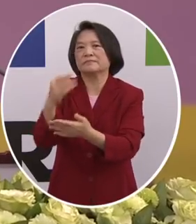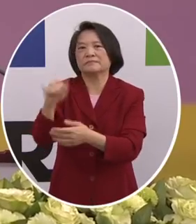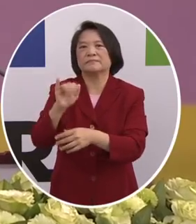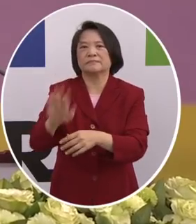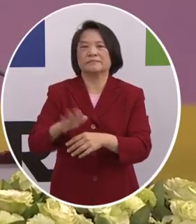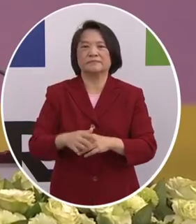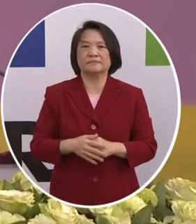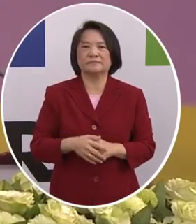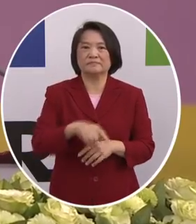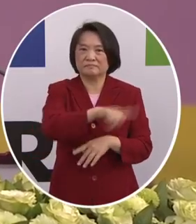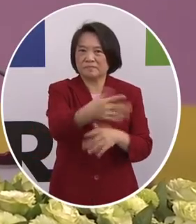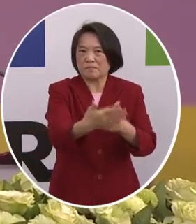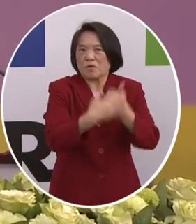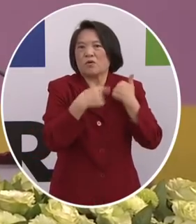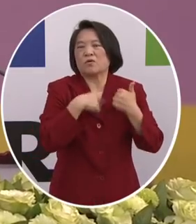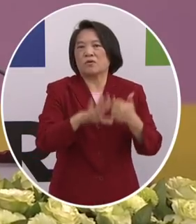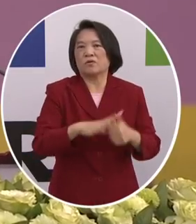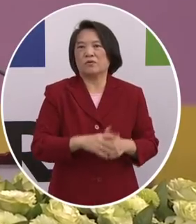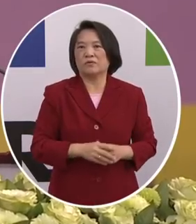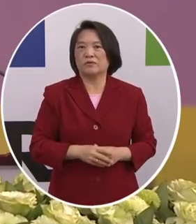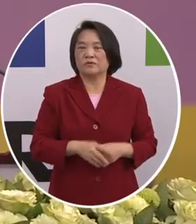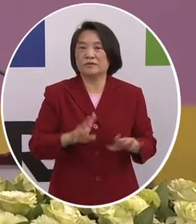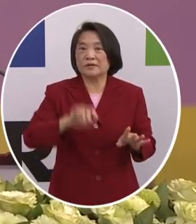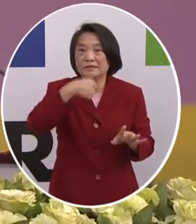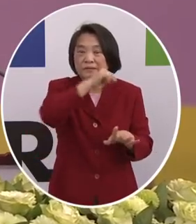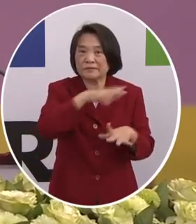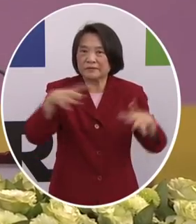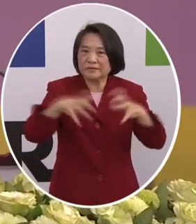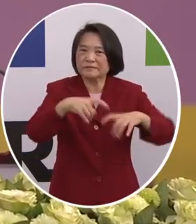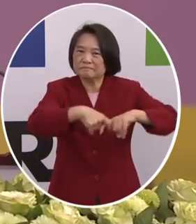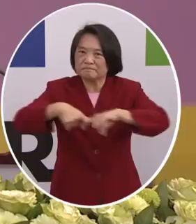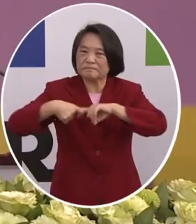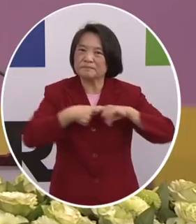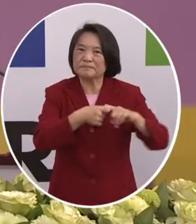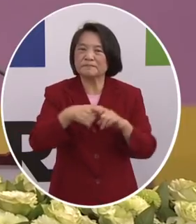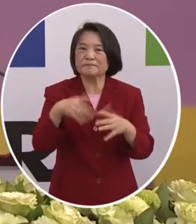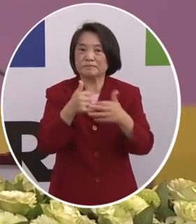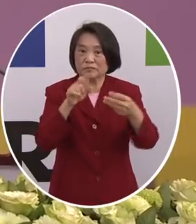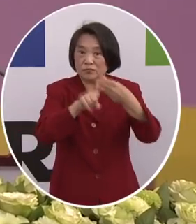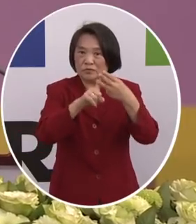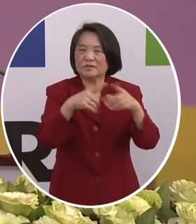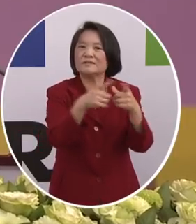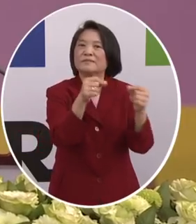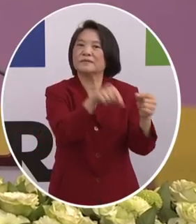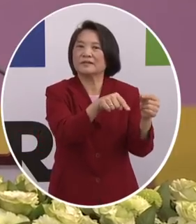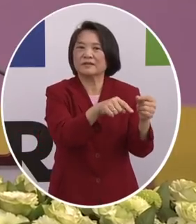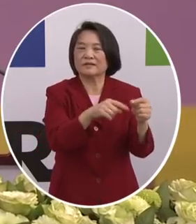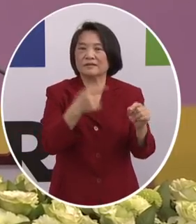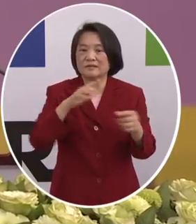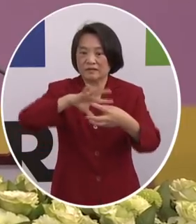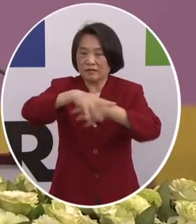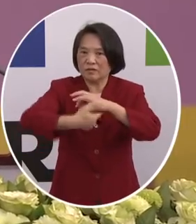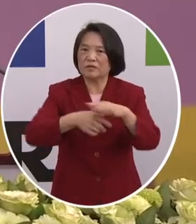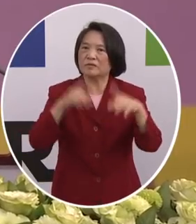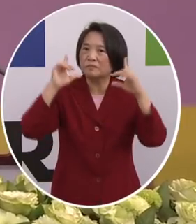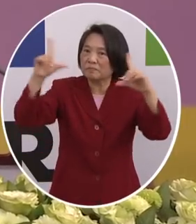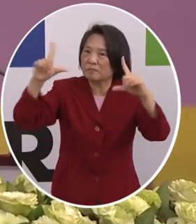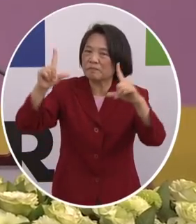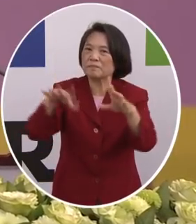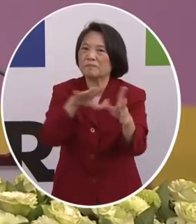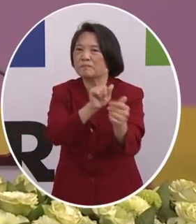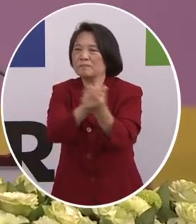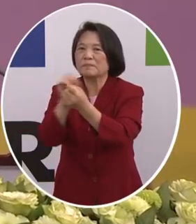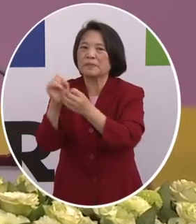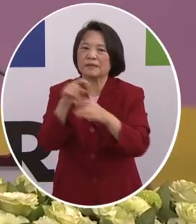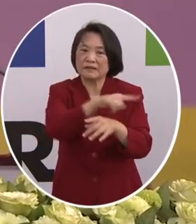度。和台湾共享民主价值的日本，无论是在国际场合的声援，或者是天